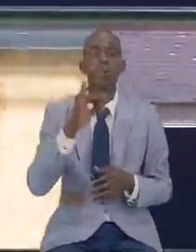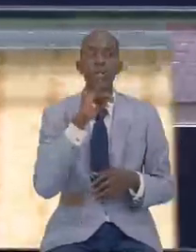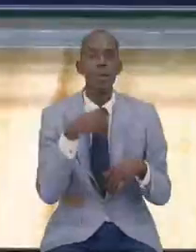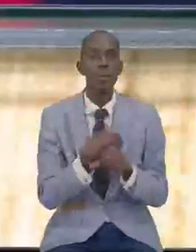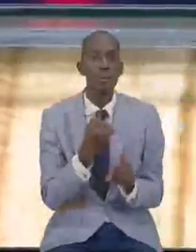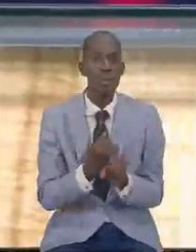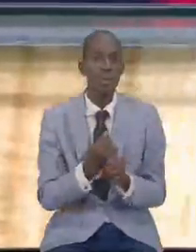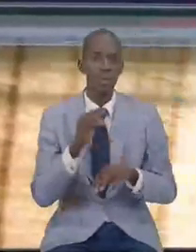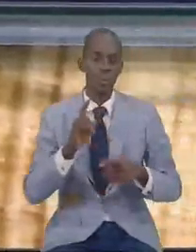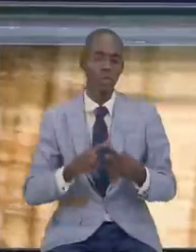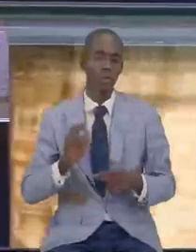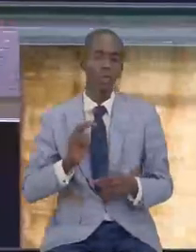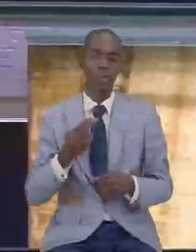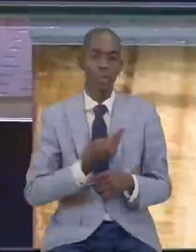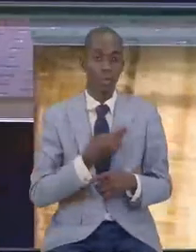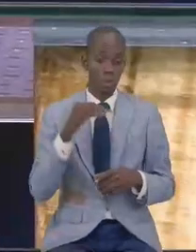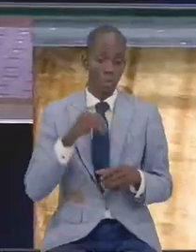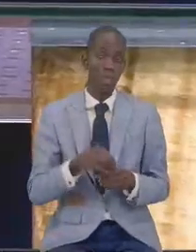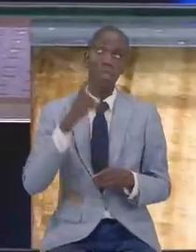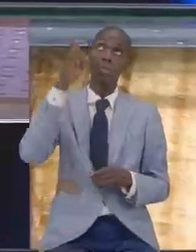nous. Sagesse,